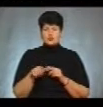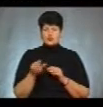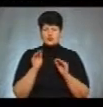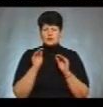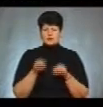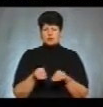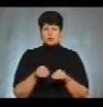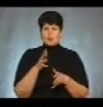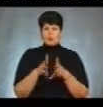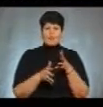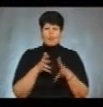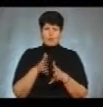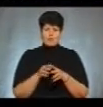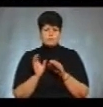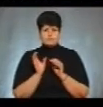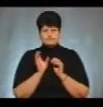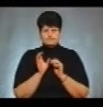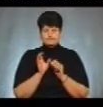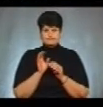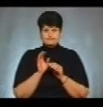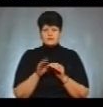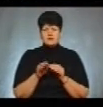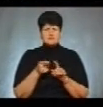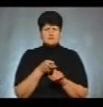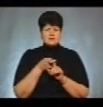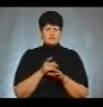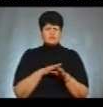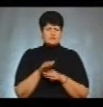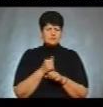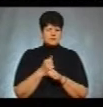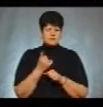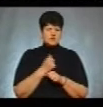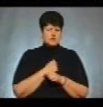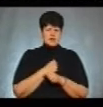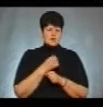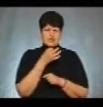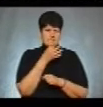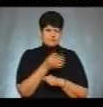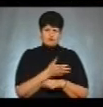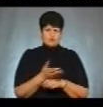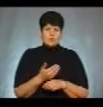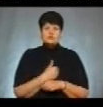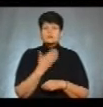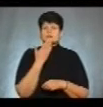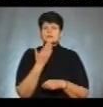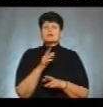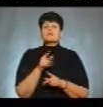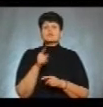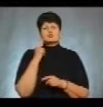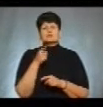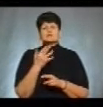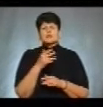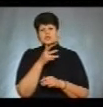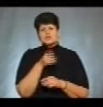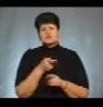практично в болото. Журналісти неодноразово зв'язувалися з виконавцем робіт, він, на жаль, не відповів. Хочу вас запитати, як думаєте, скільки часу